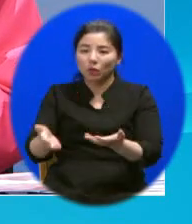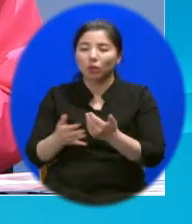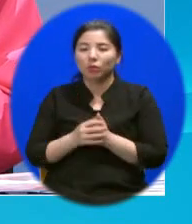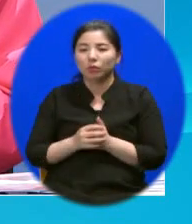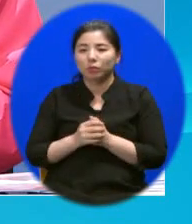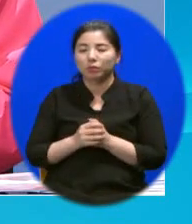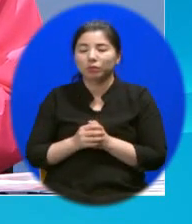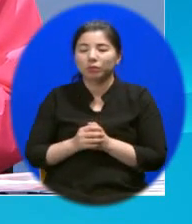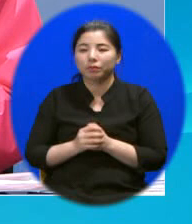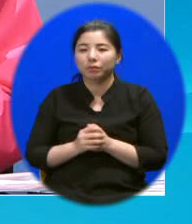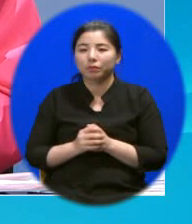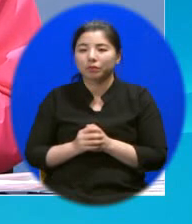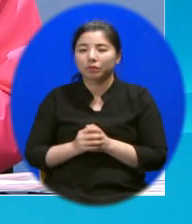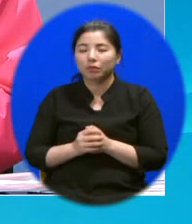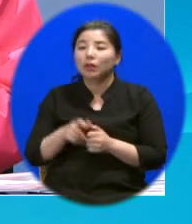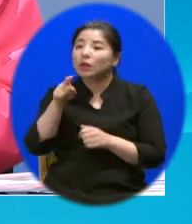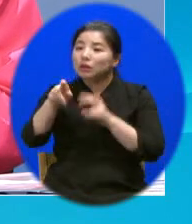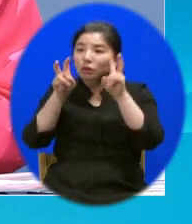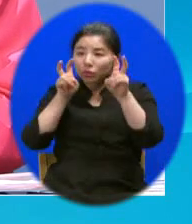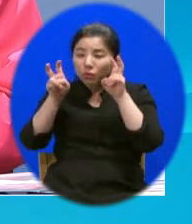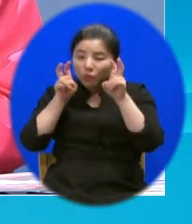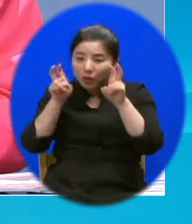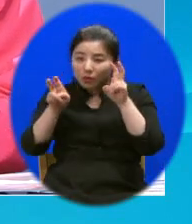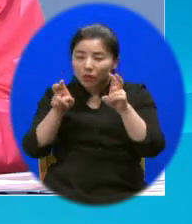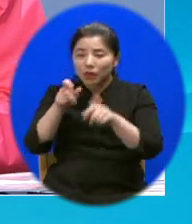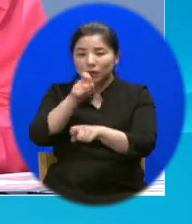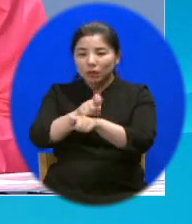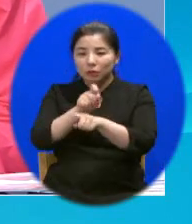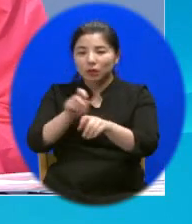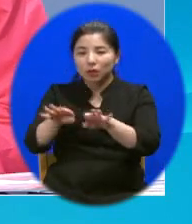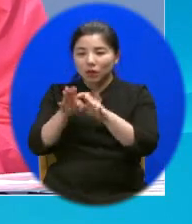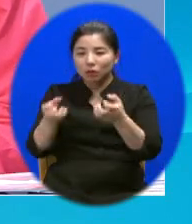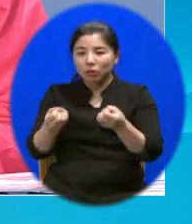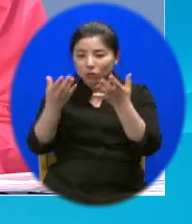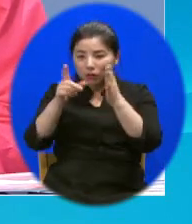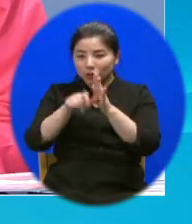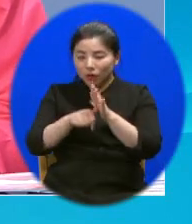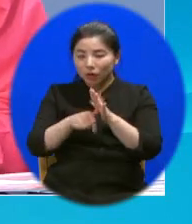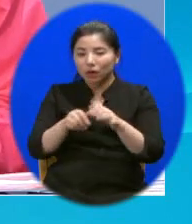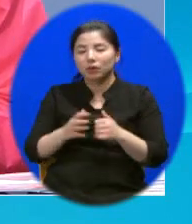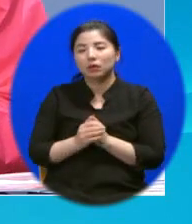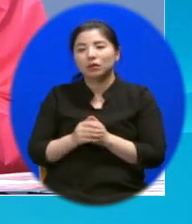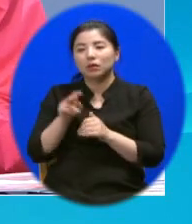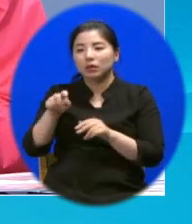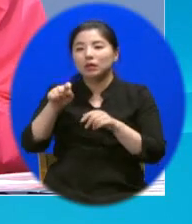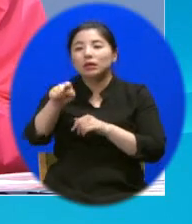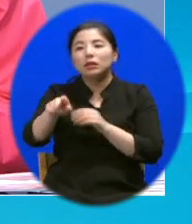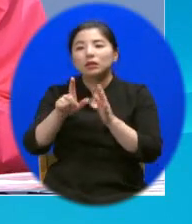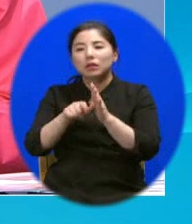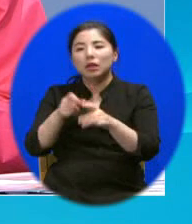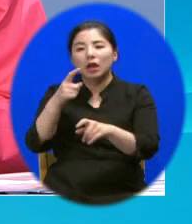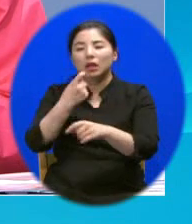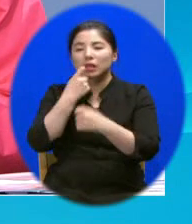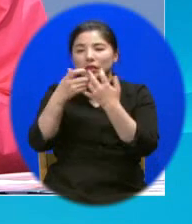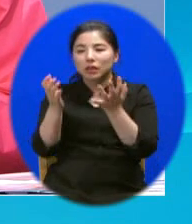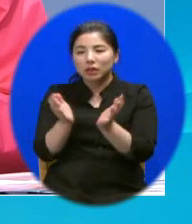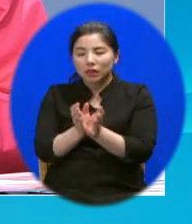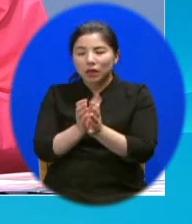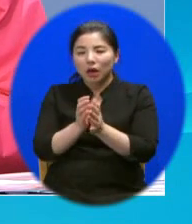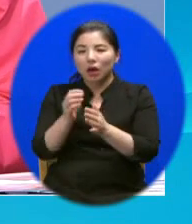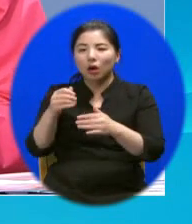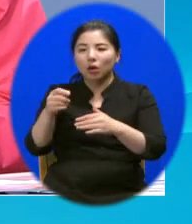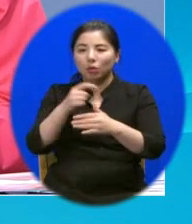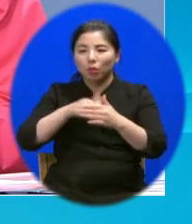그 회사 저 사무실 개소식에 는 지금 그 당시에 민주당 원내대표